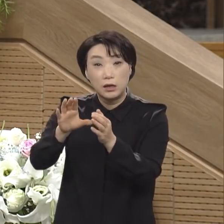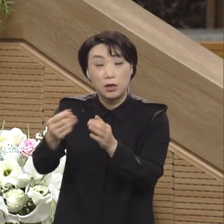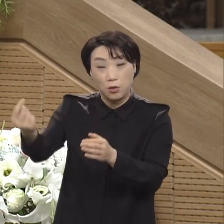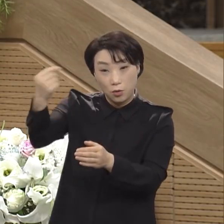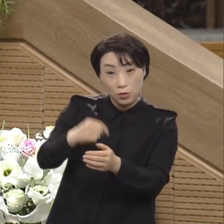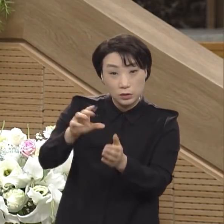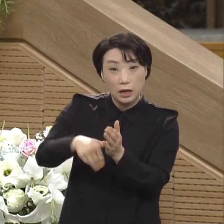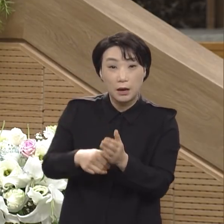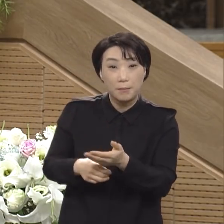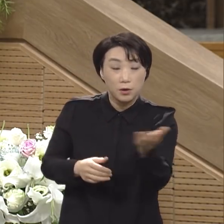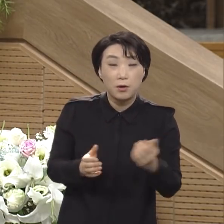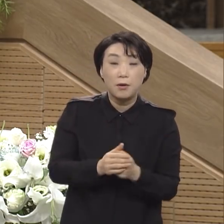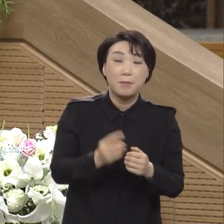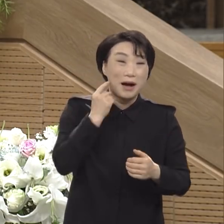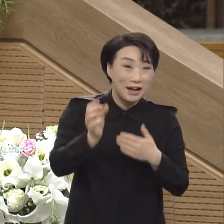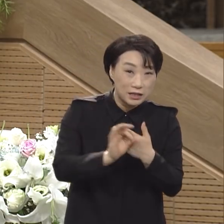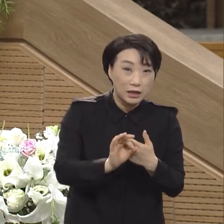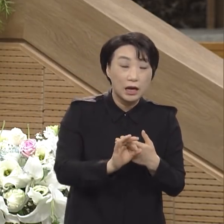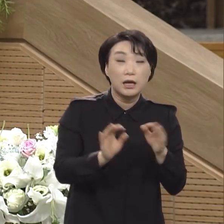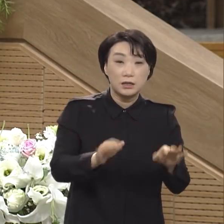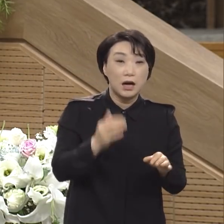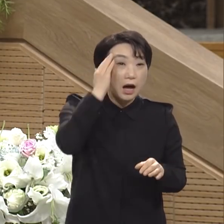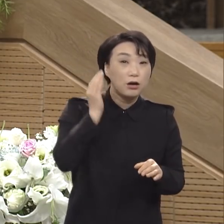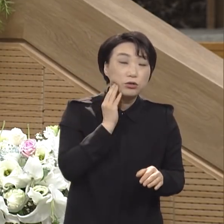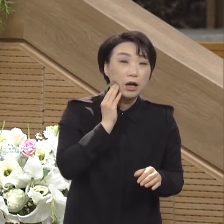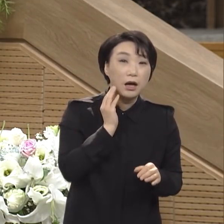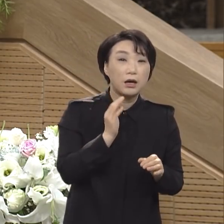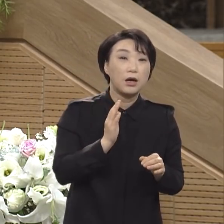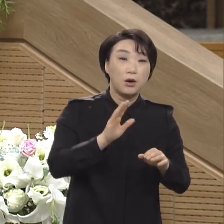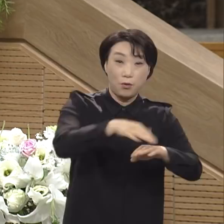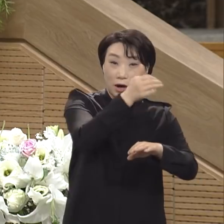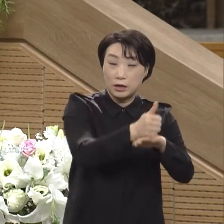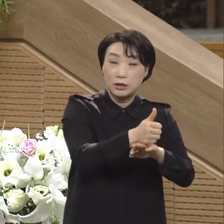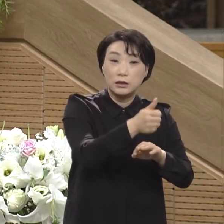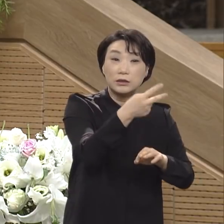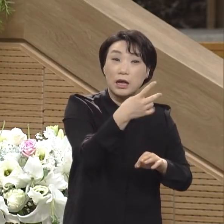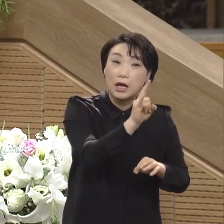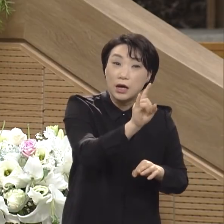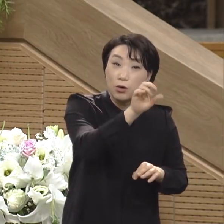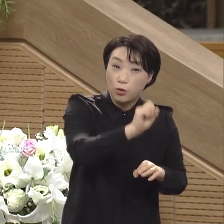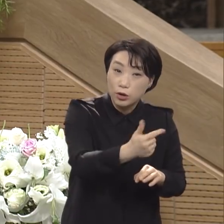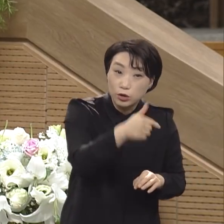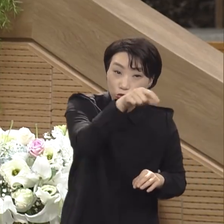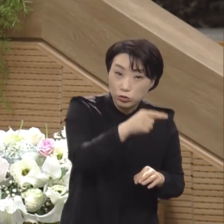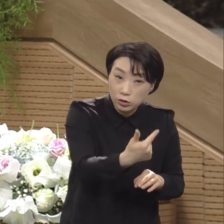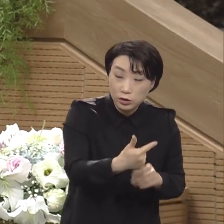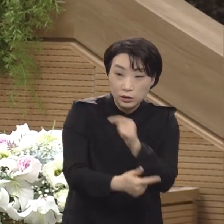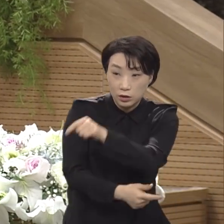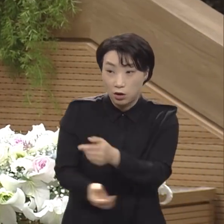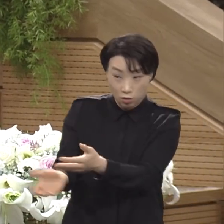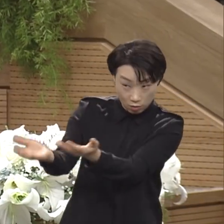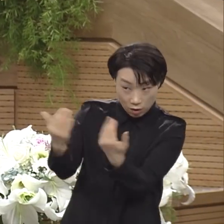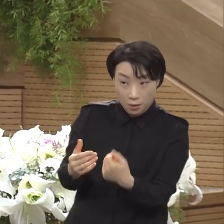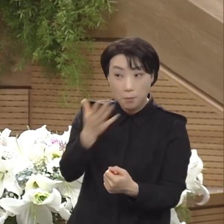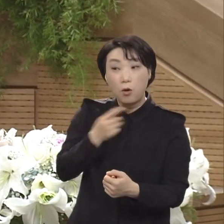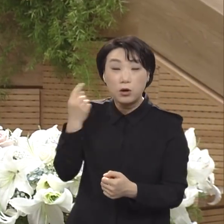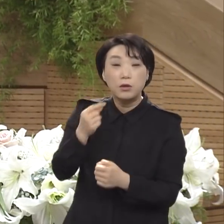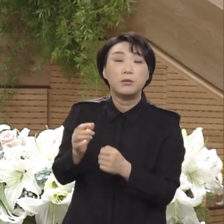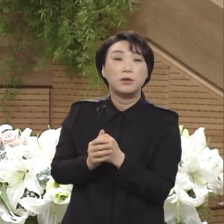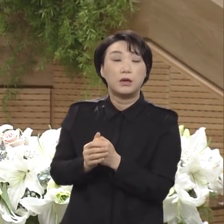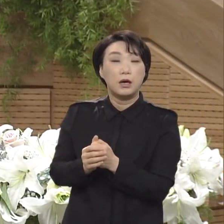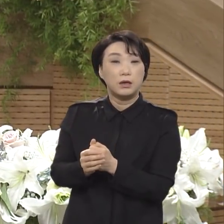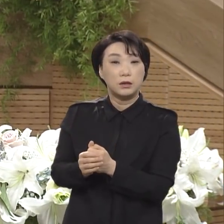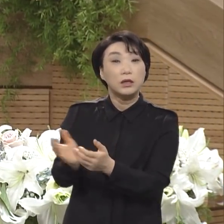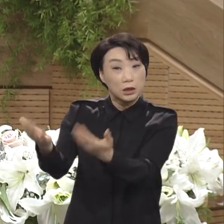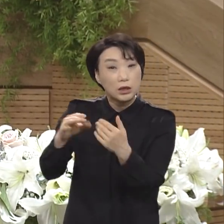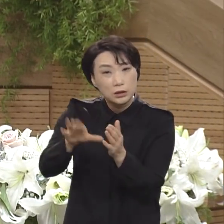만약에 불태우지 않고 바다에서 그대로 받아들였으면 우리나라는 외정 36년의 억압을 겪지